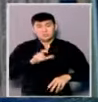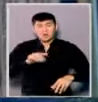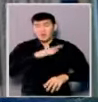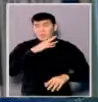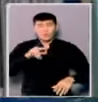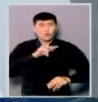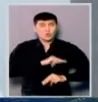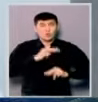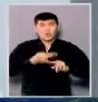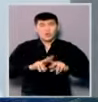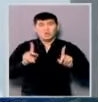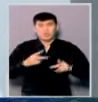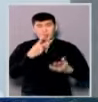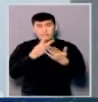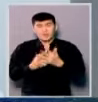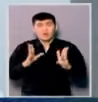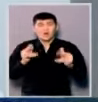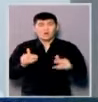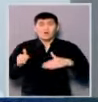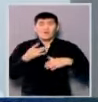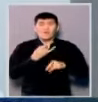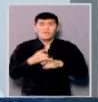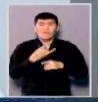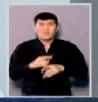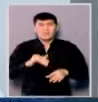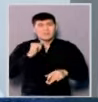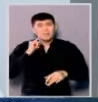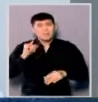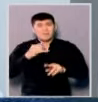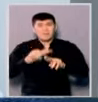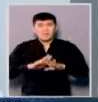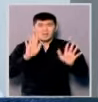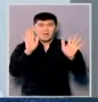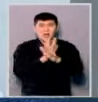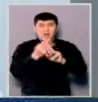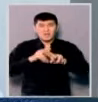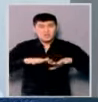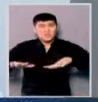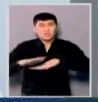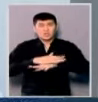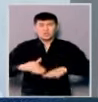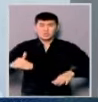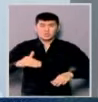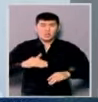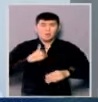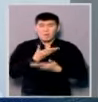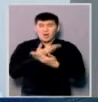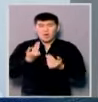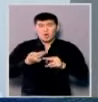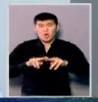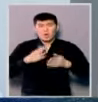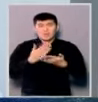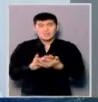много работал над тем, чтобы показать, какой вред наносит плохая экология Атырауской области местному населению. Если в нашей